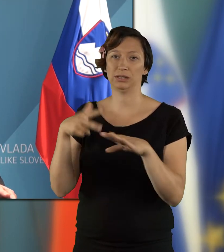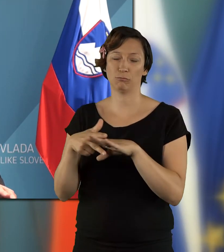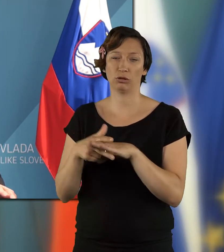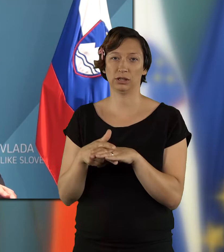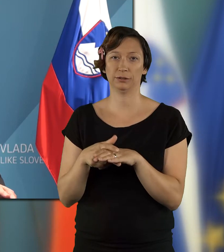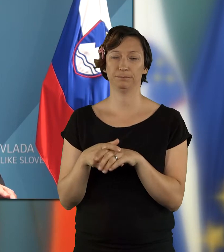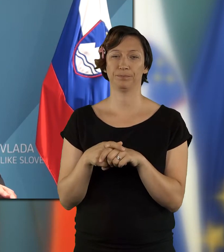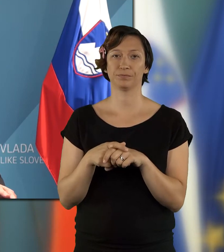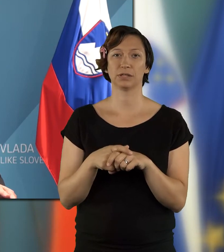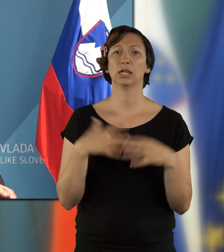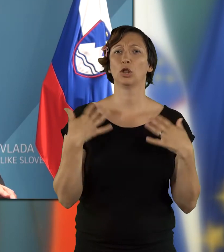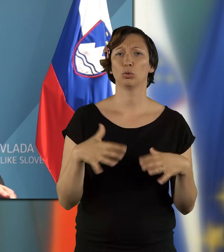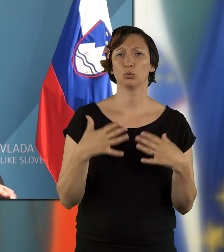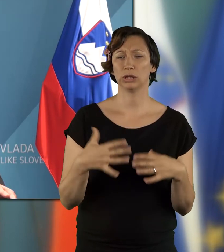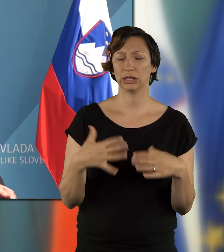naprej.